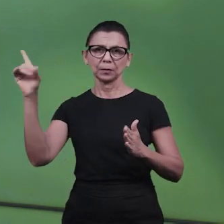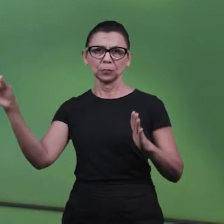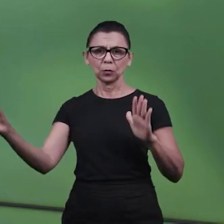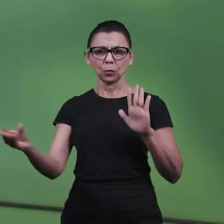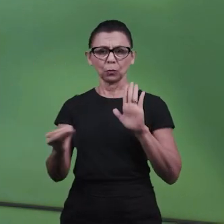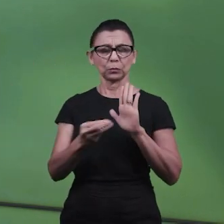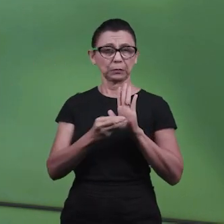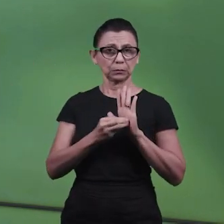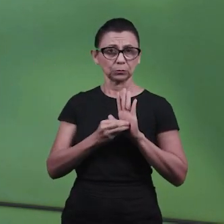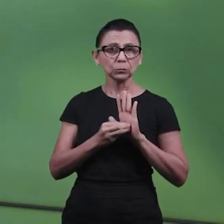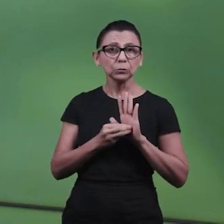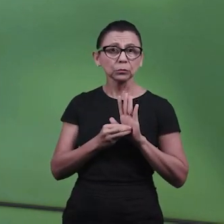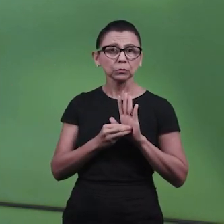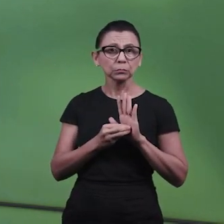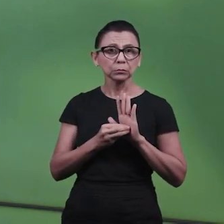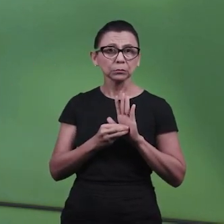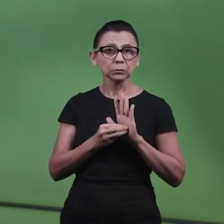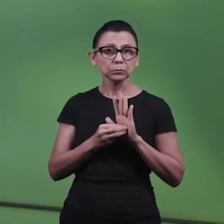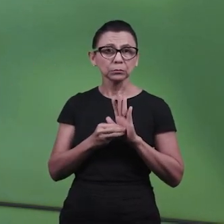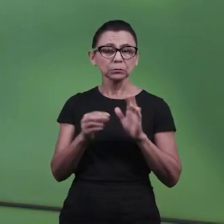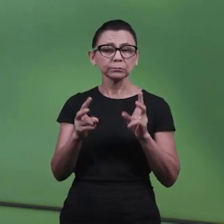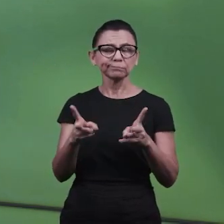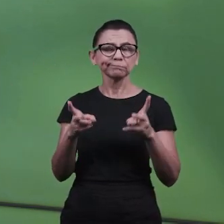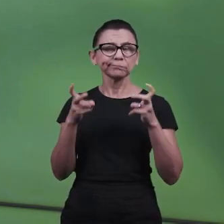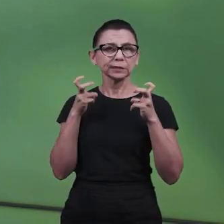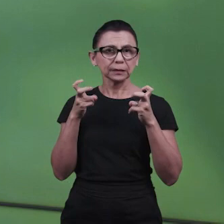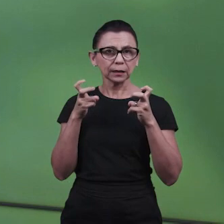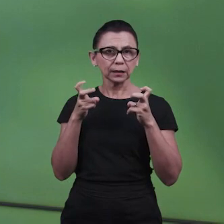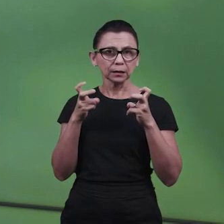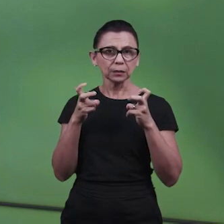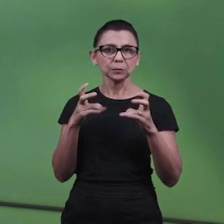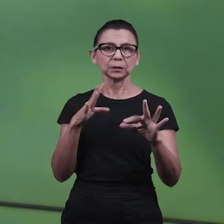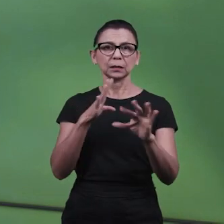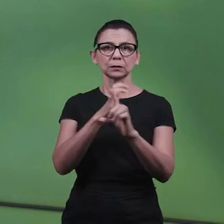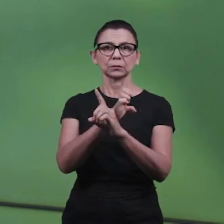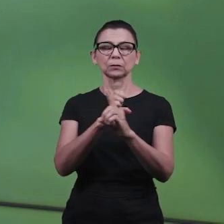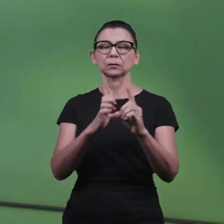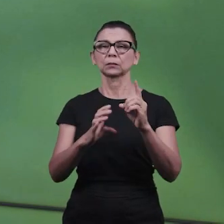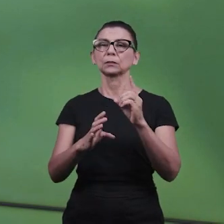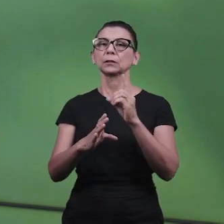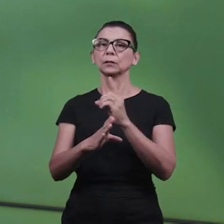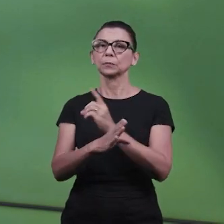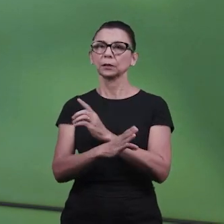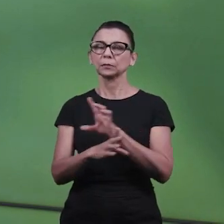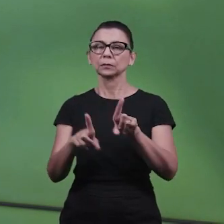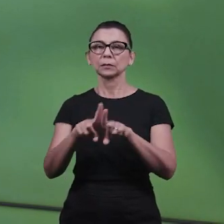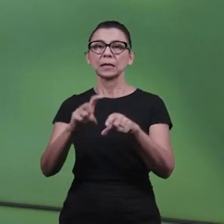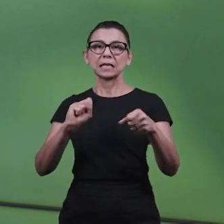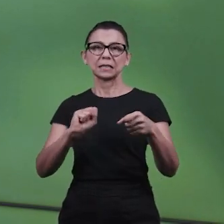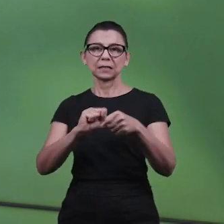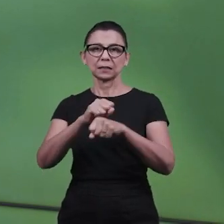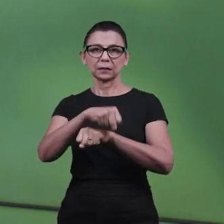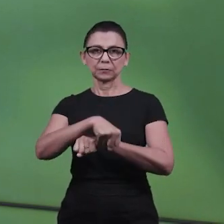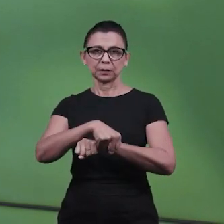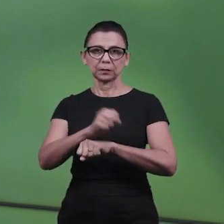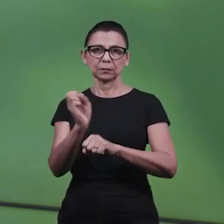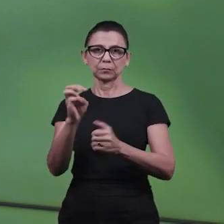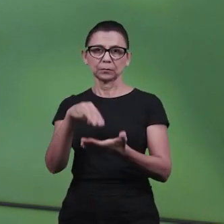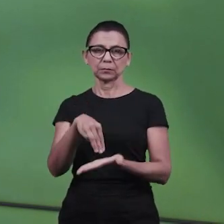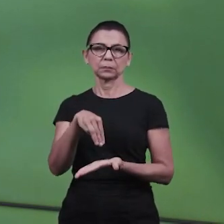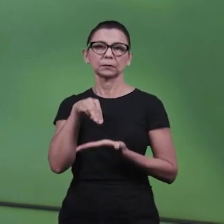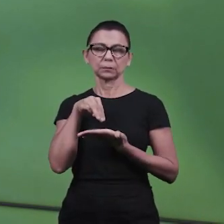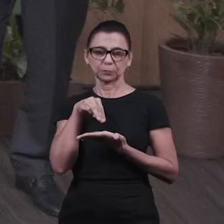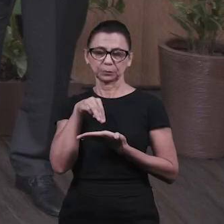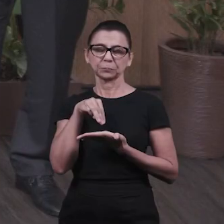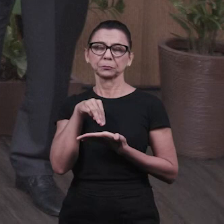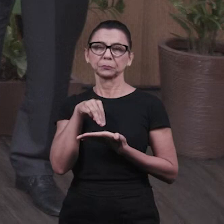contenu du programme est fait en ayant comme base l'école biblique dominicale et le séminaire de l'Église